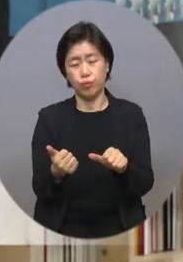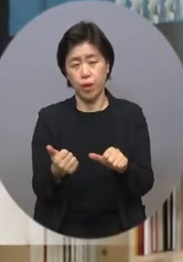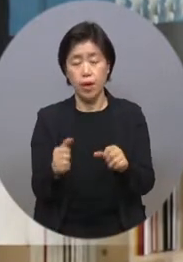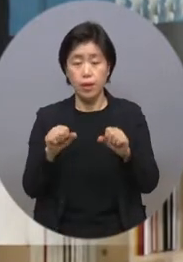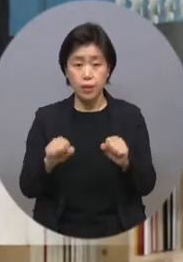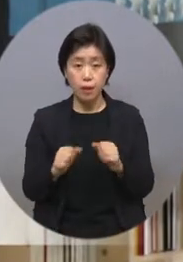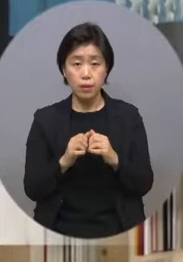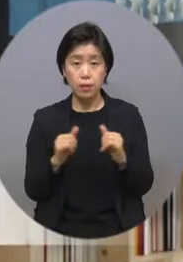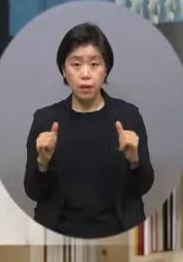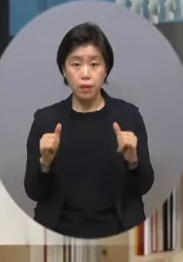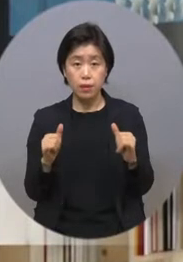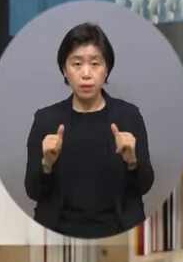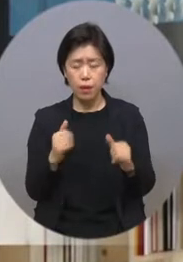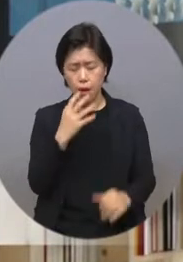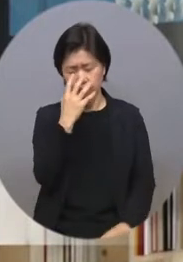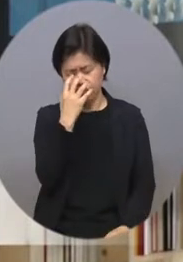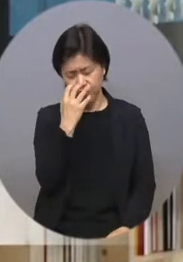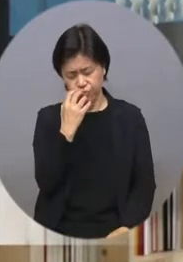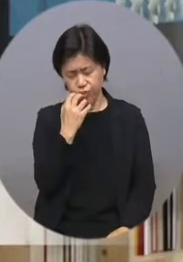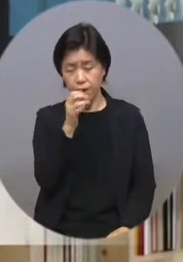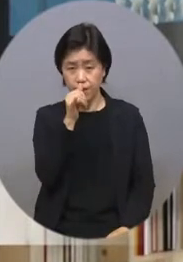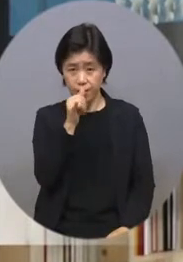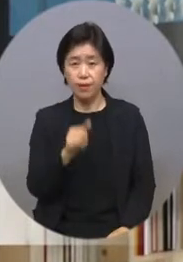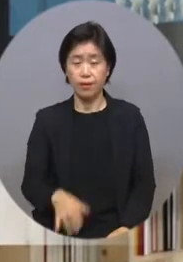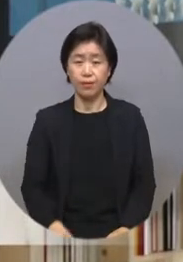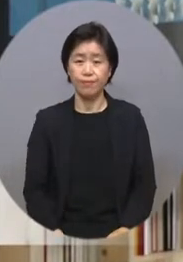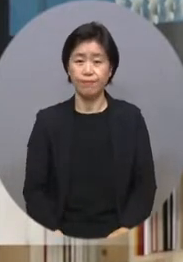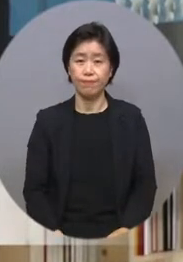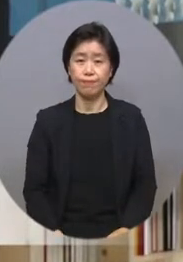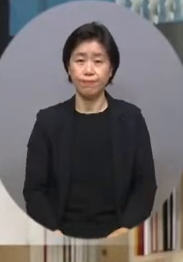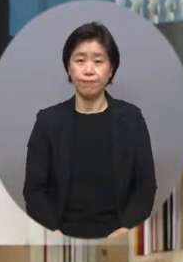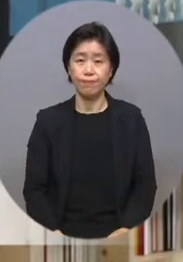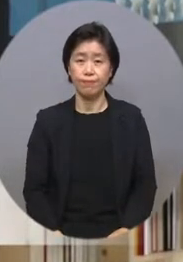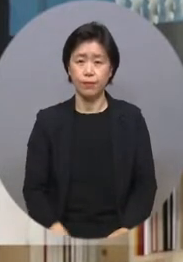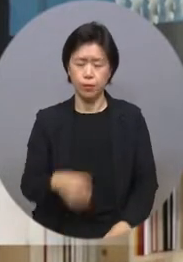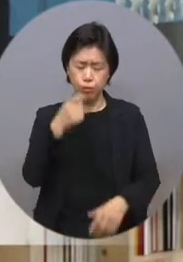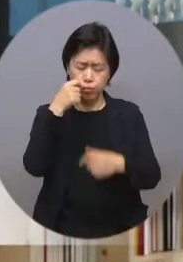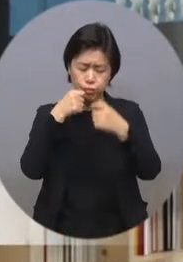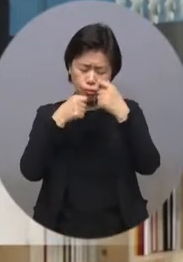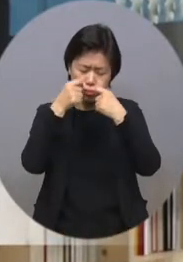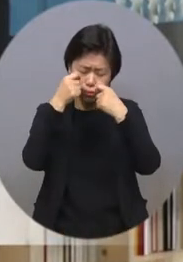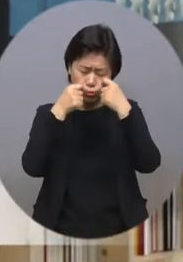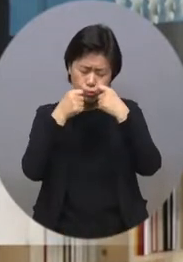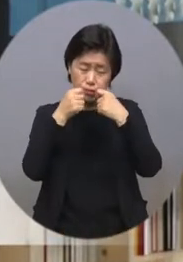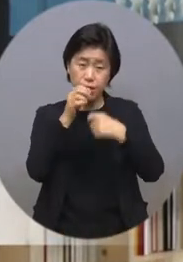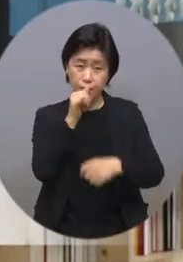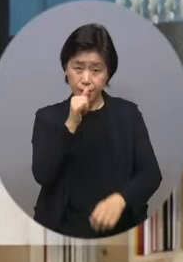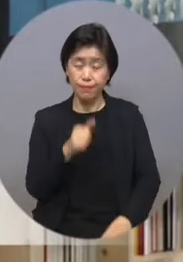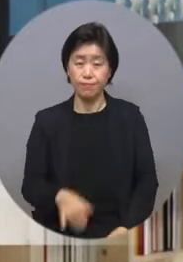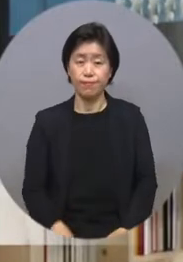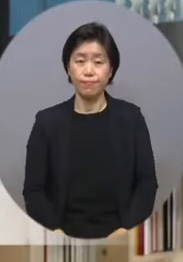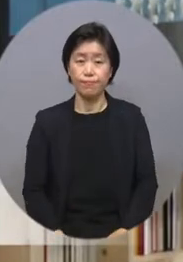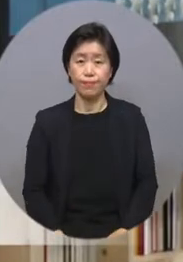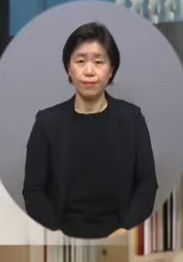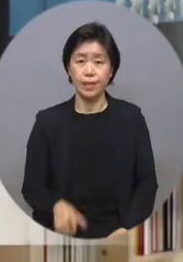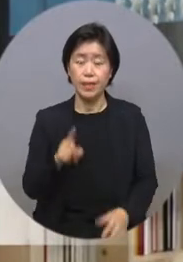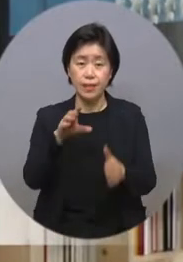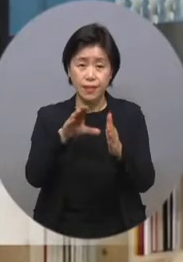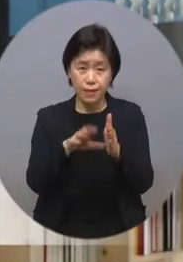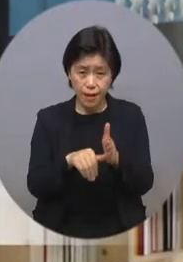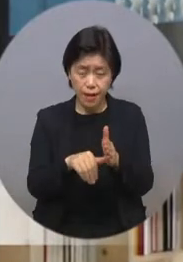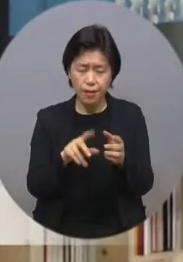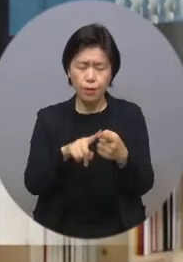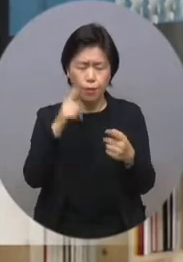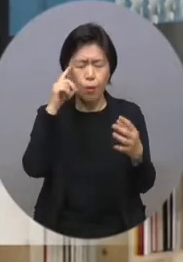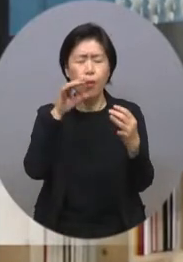어 많이 노 우울증에 빠지기 타고 슬픔이 잠겨 있는 이 시대적 공감 에 대해서